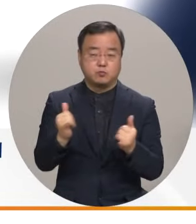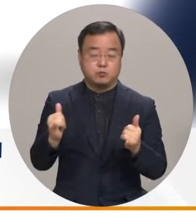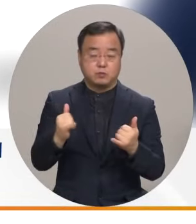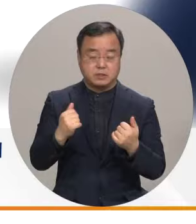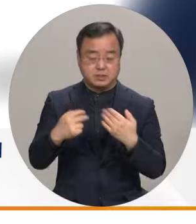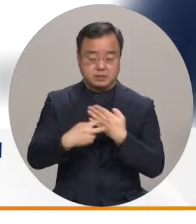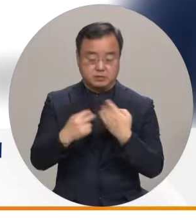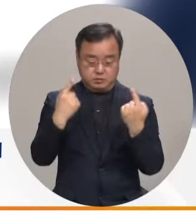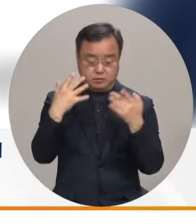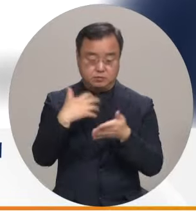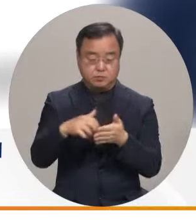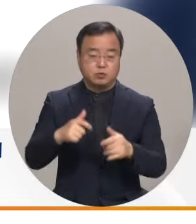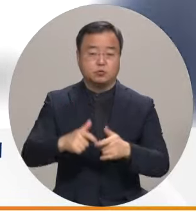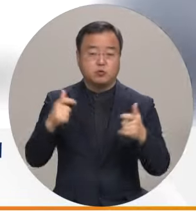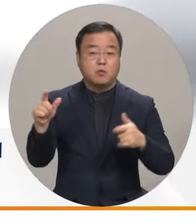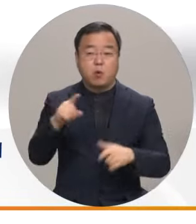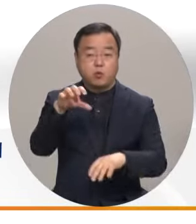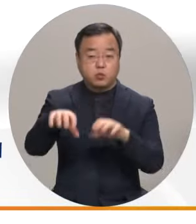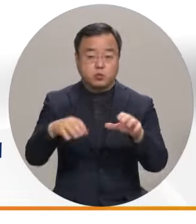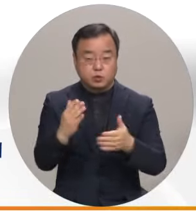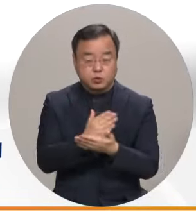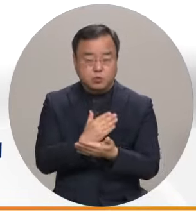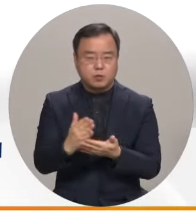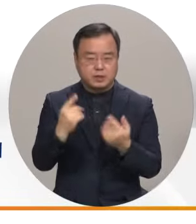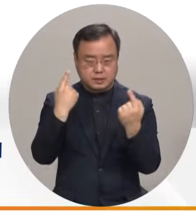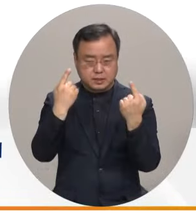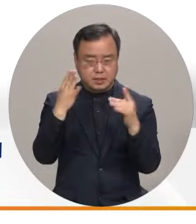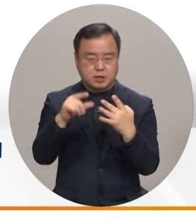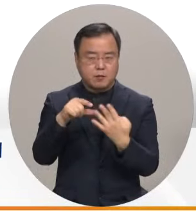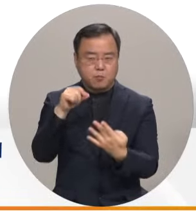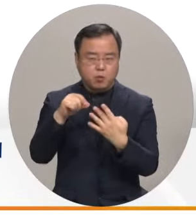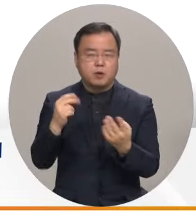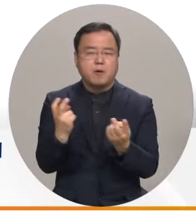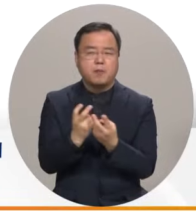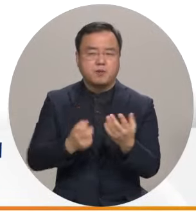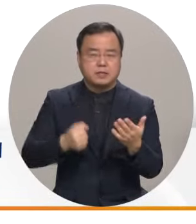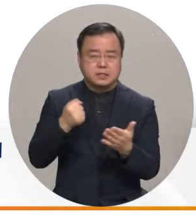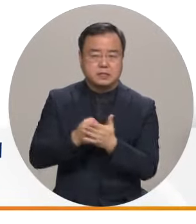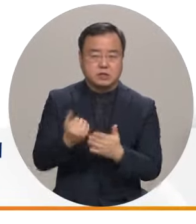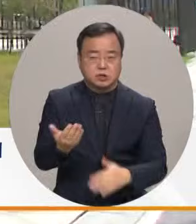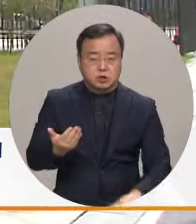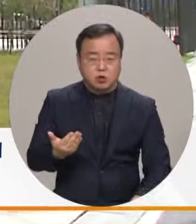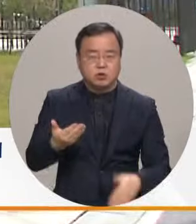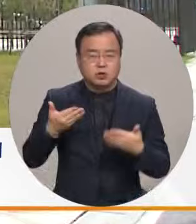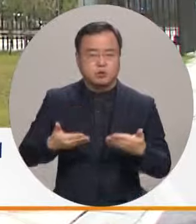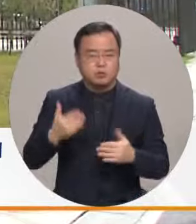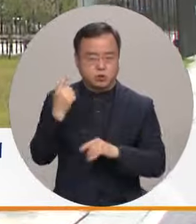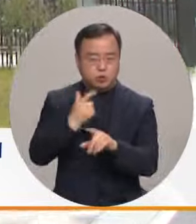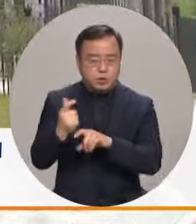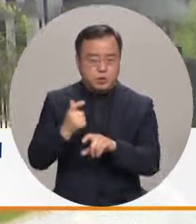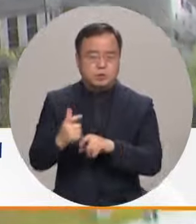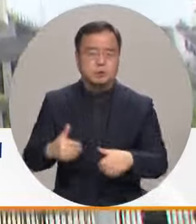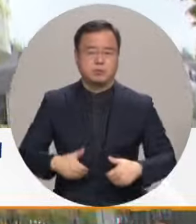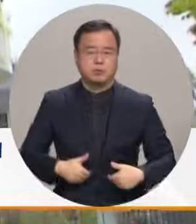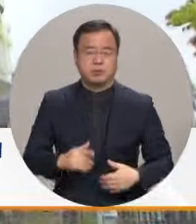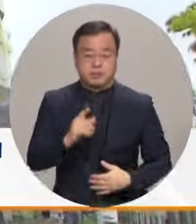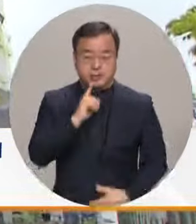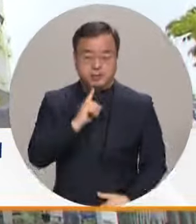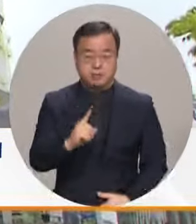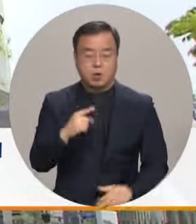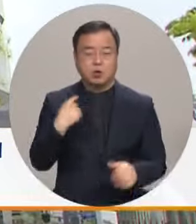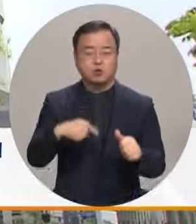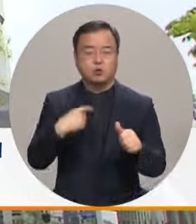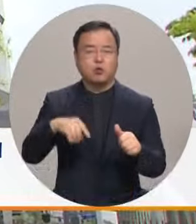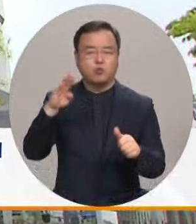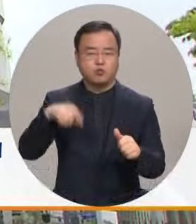배분할지, 대학이 어떤 전형으로 뽑을지 결정하기 전까진 신중해야 한다고 조언합니다. 교육부가 의대 증원분을